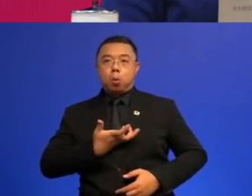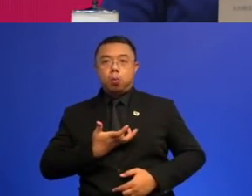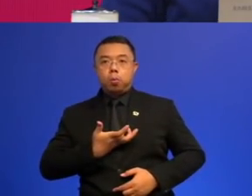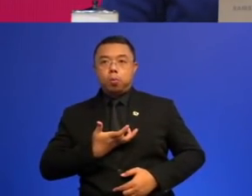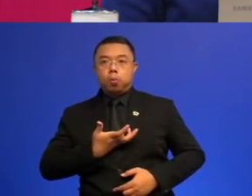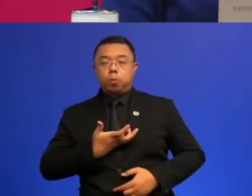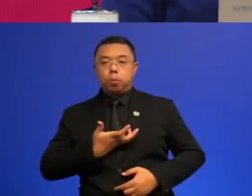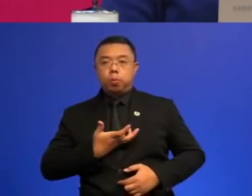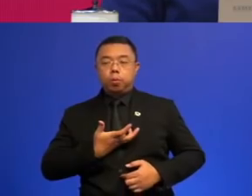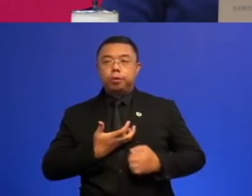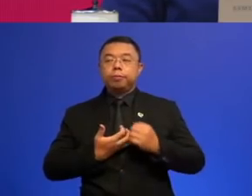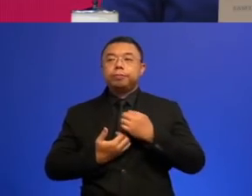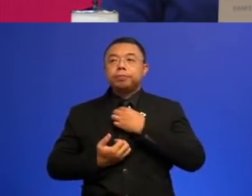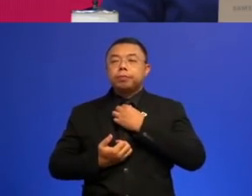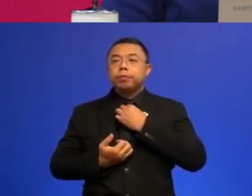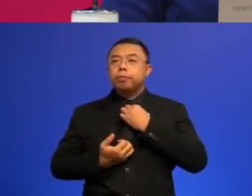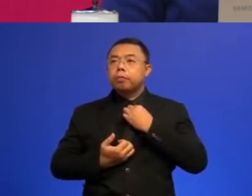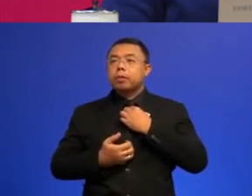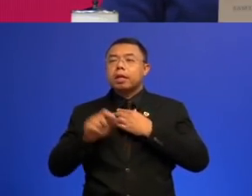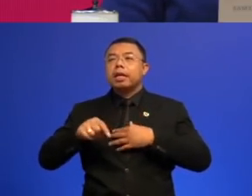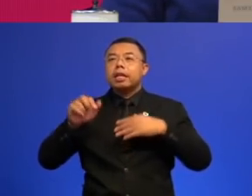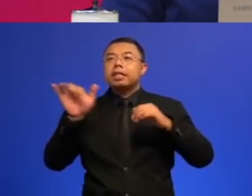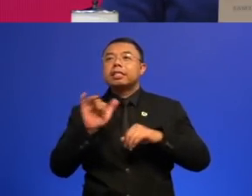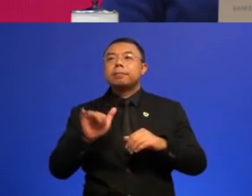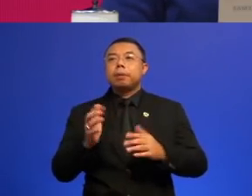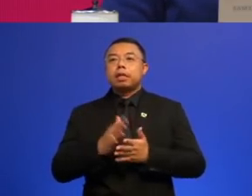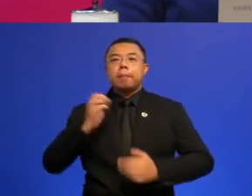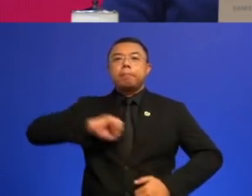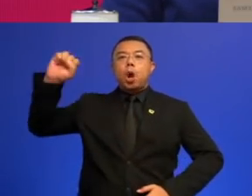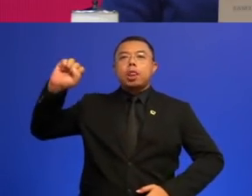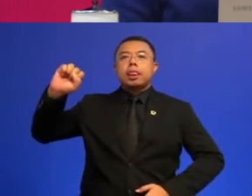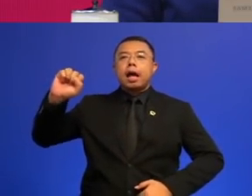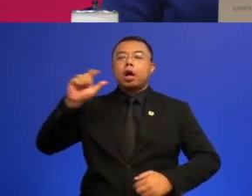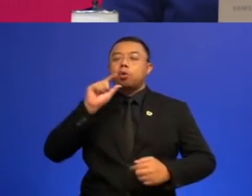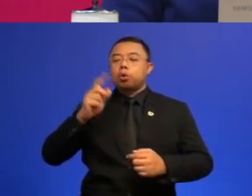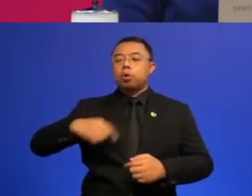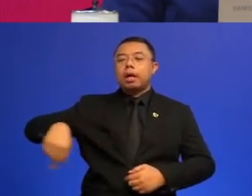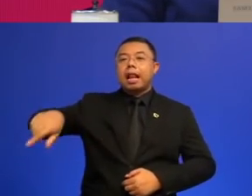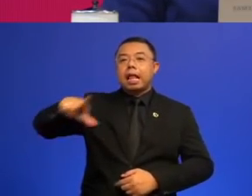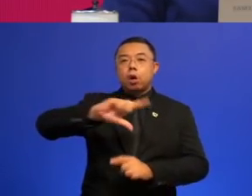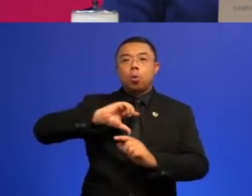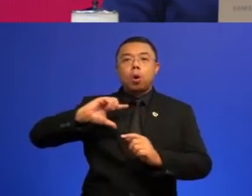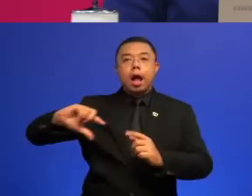inginkan. Ini sebenarnya istilahnya pemberontakan terhadap lingkungan.